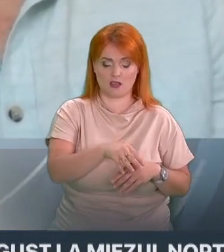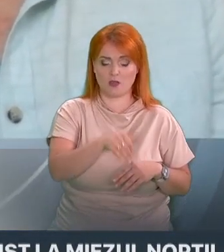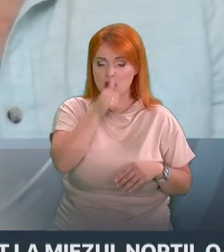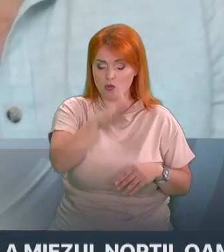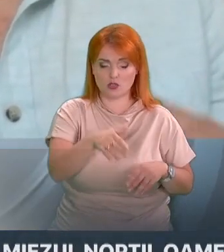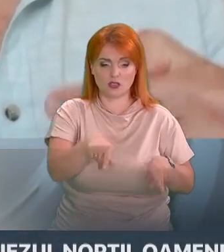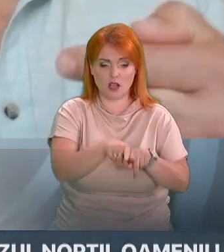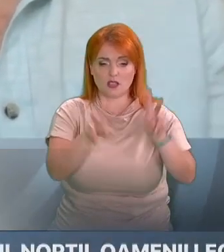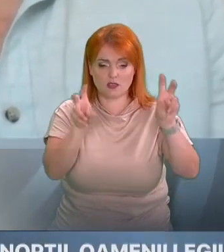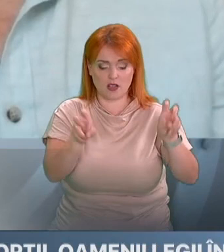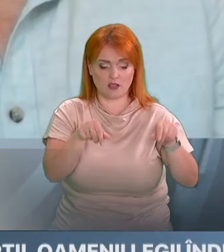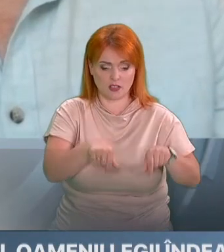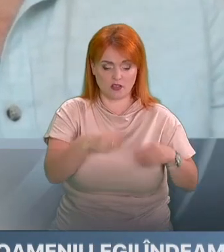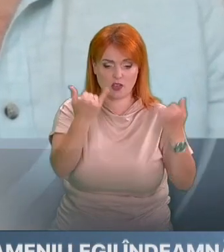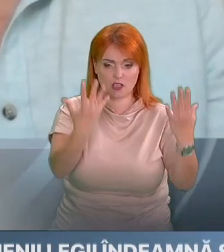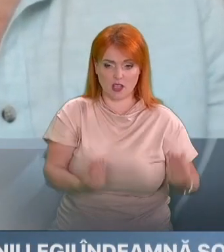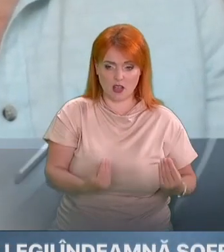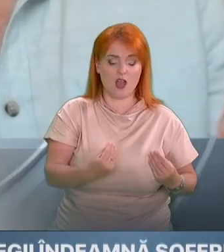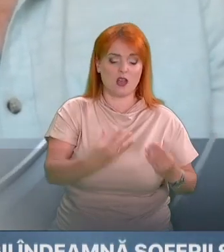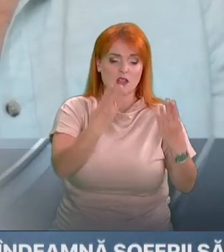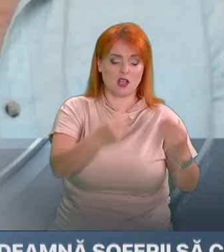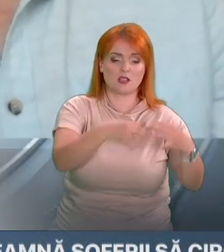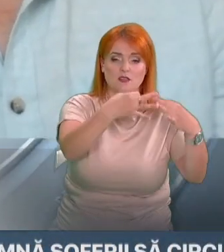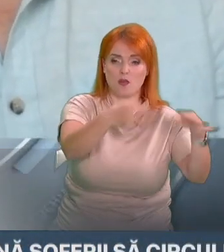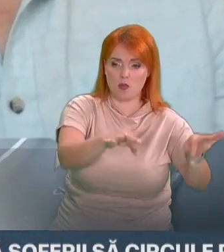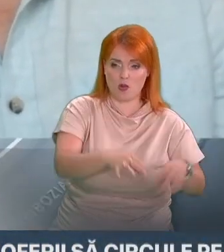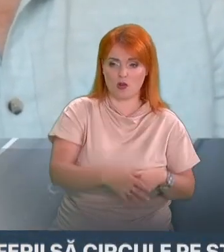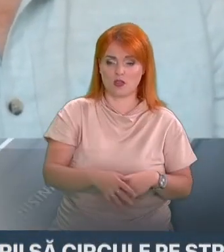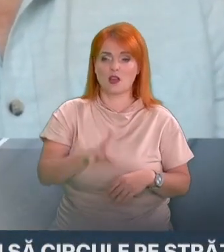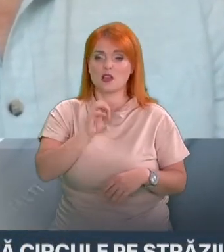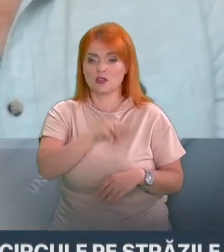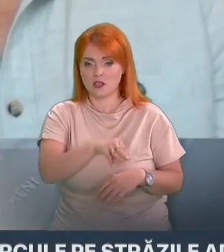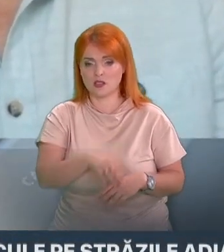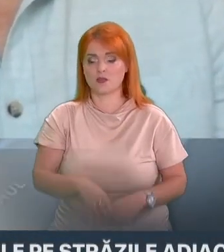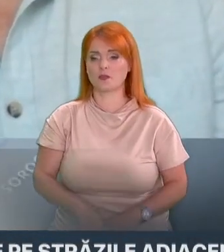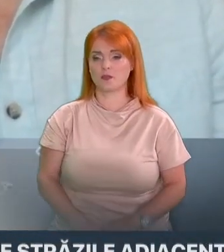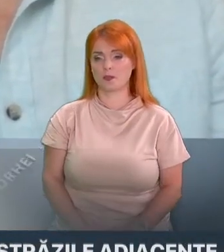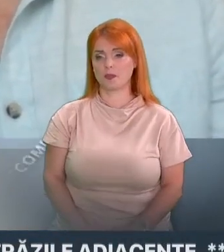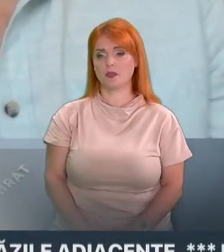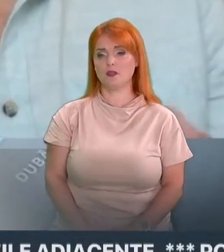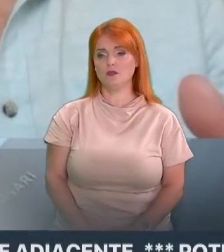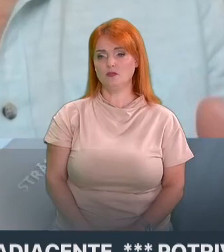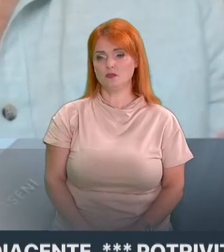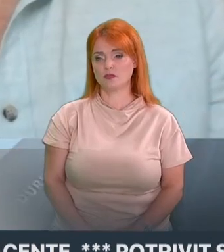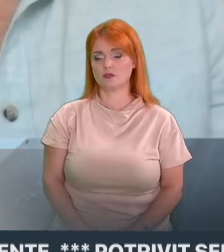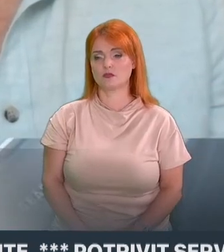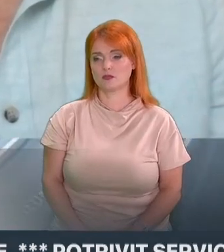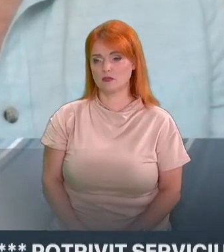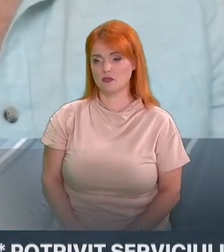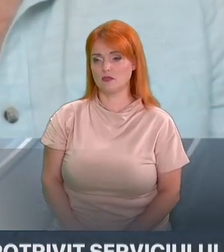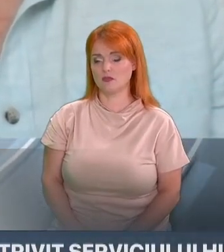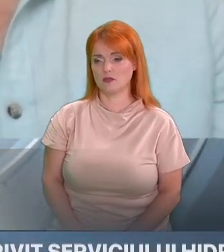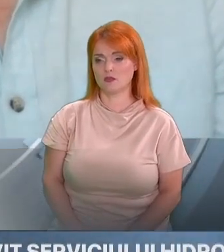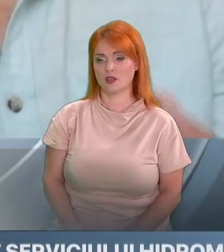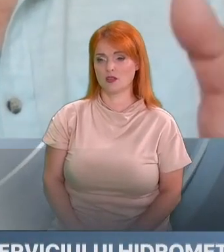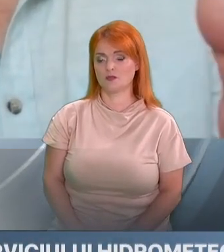recidivarea sovieticilor, o reanexare, o repetare a celor evenimente din iunie 1940. Ne-am pomenit din nou sub ocupație